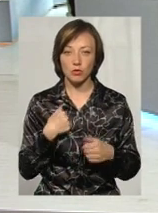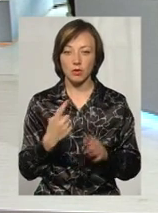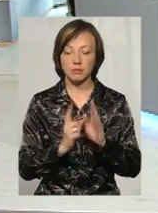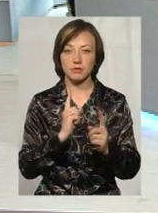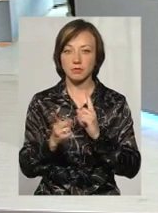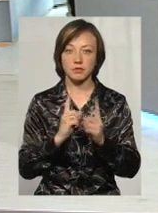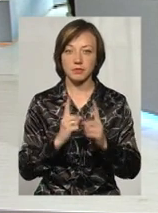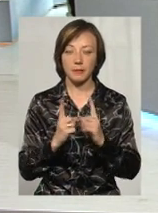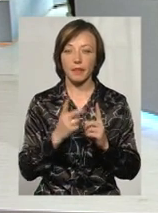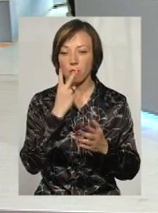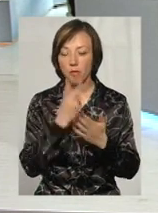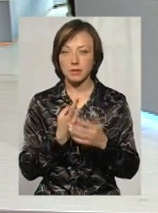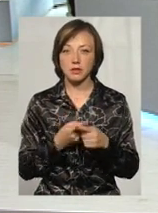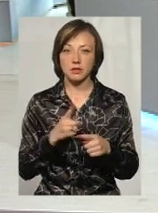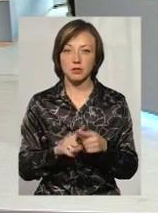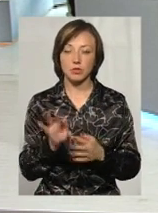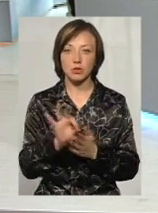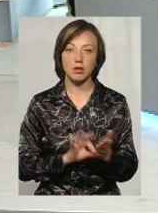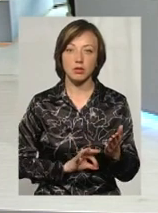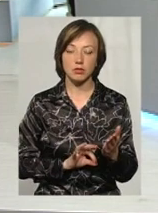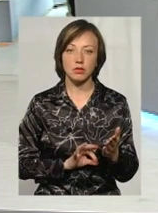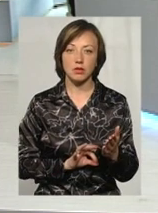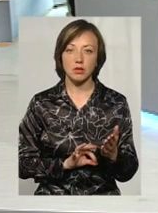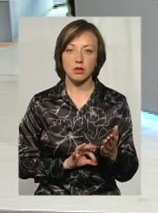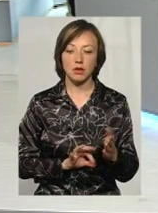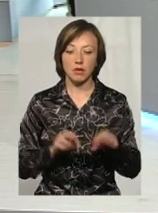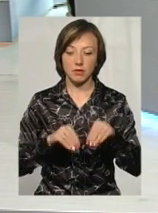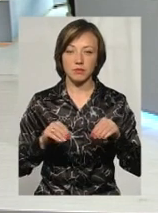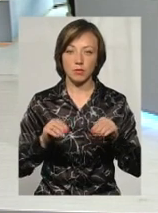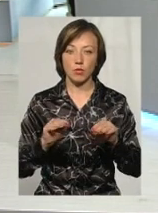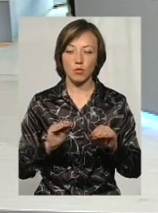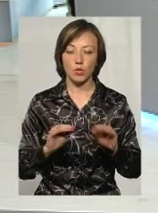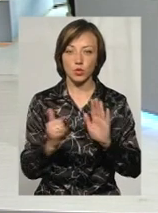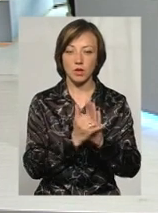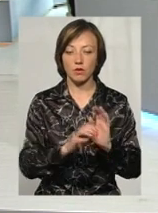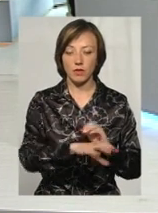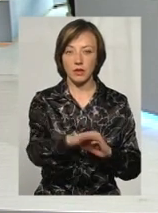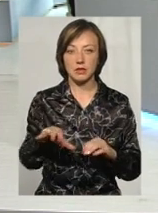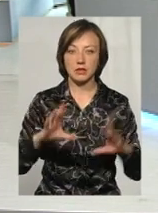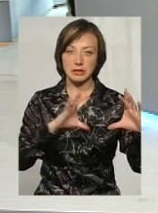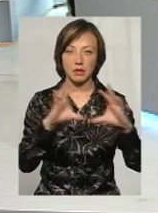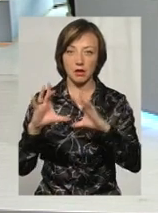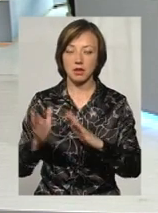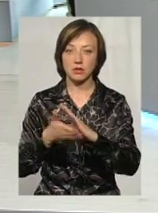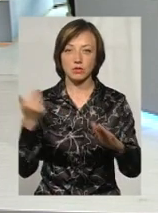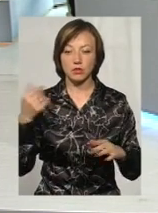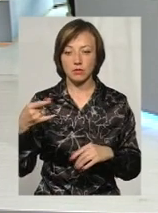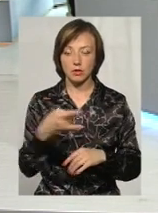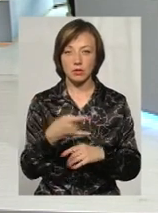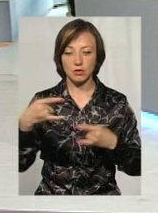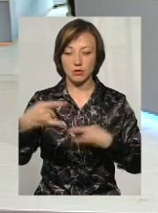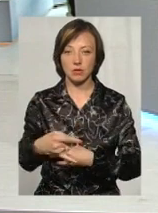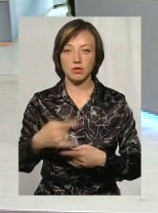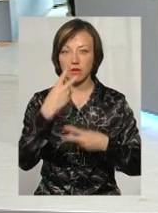чому саме відмінність. Ми побачили це, одразу виставили всі необхідні знаки, залучили ще додатковий екіпаж з посту, щоб з двох сторін нас